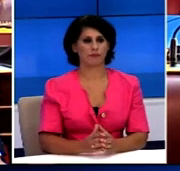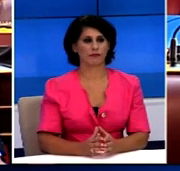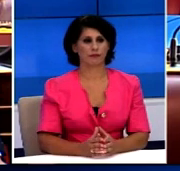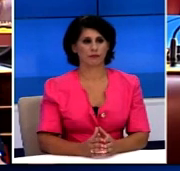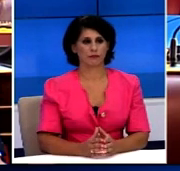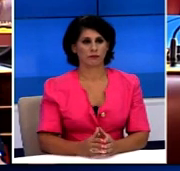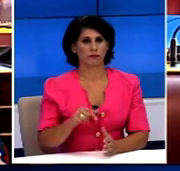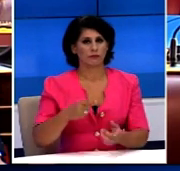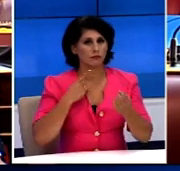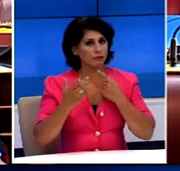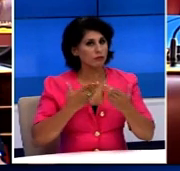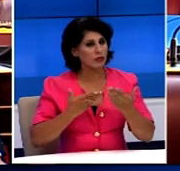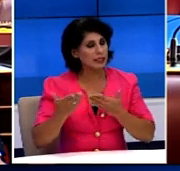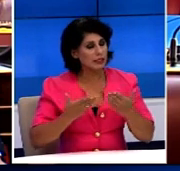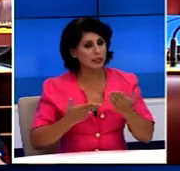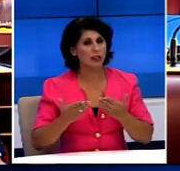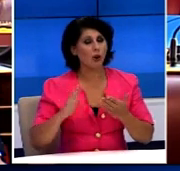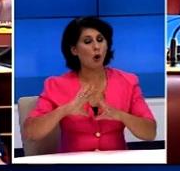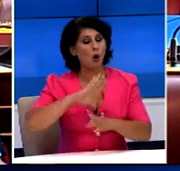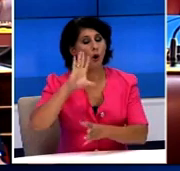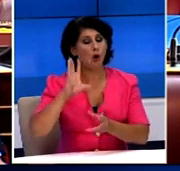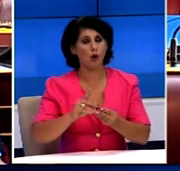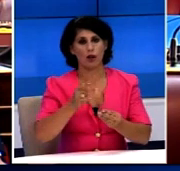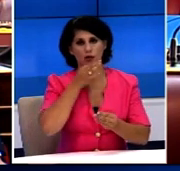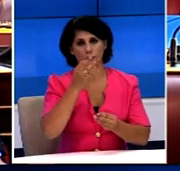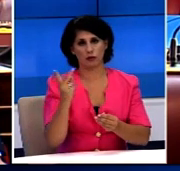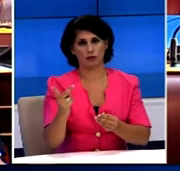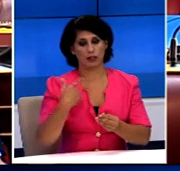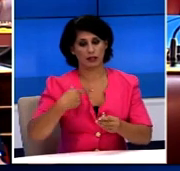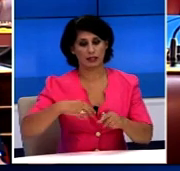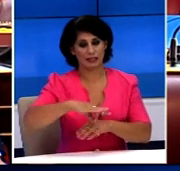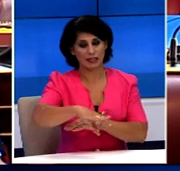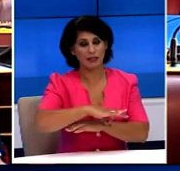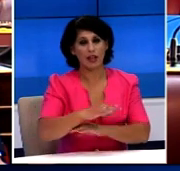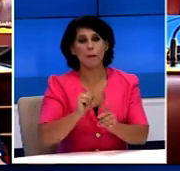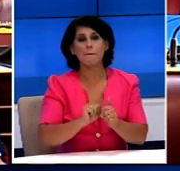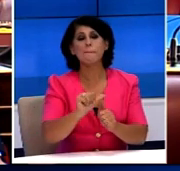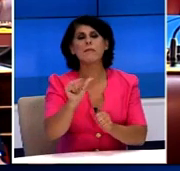Και ήταν σε συνεννόηση μαζί μου όλα όσα είπε ο κύριος Κοτζιάς, γιατί το σχεδιάζαμε αυτό μήνες.